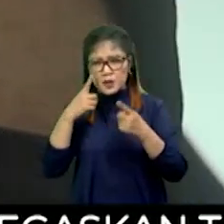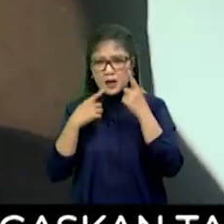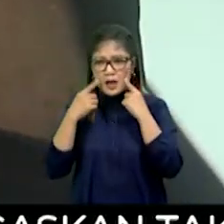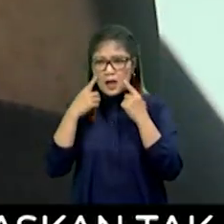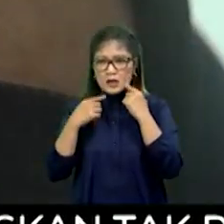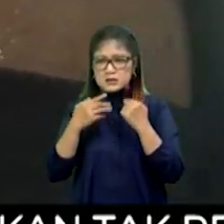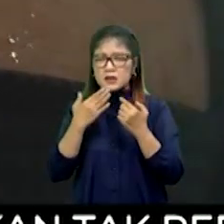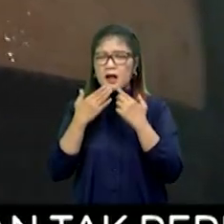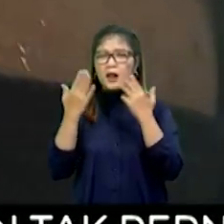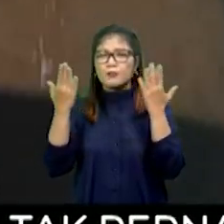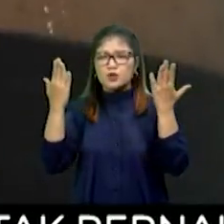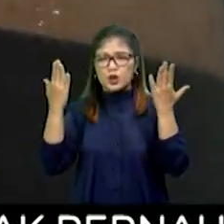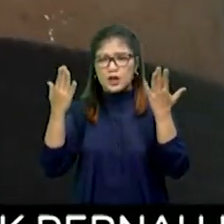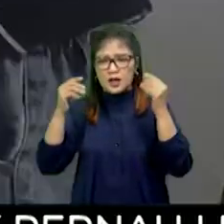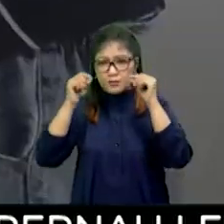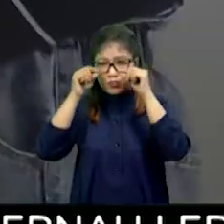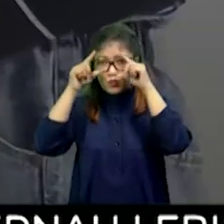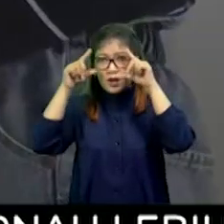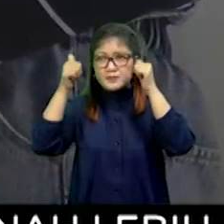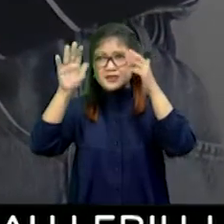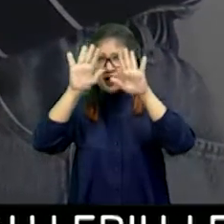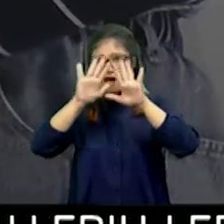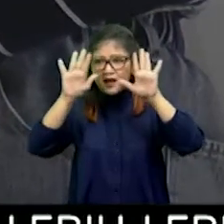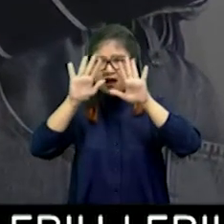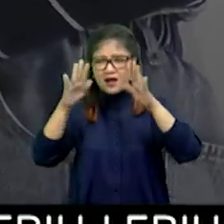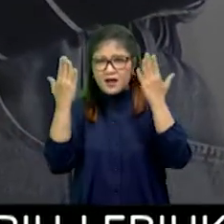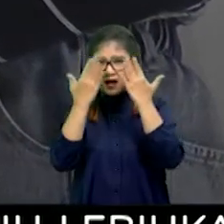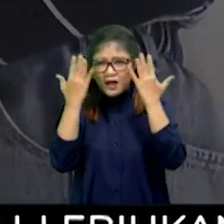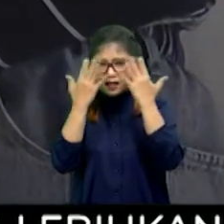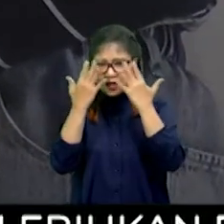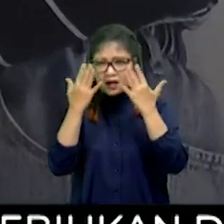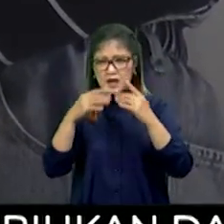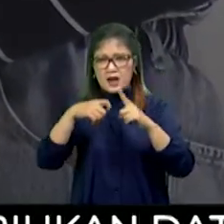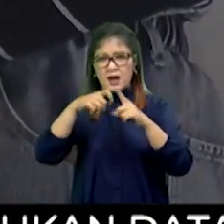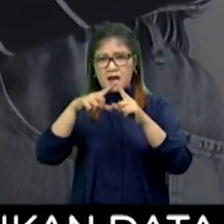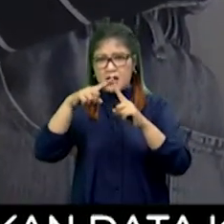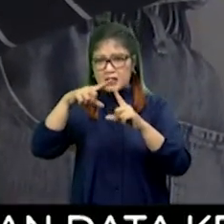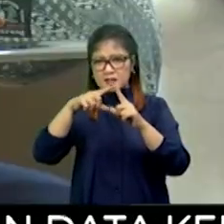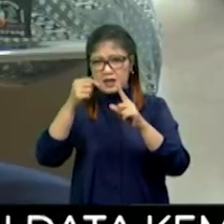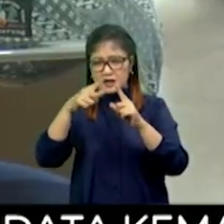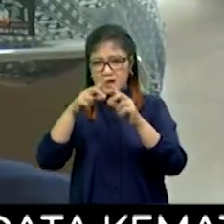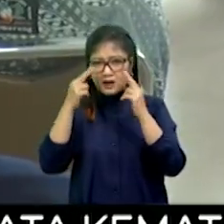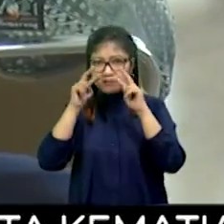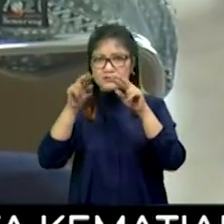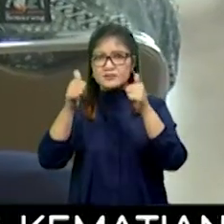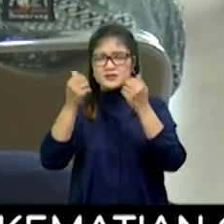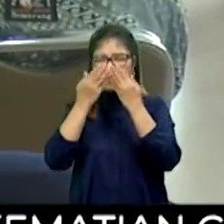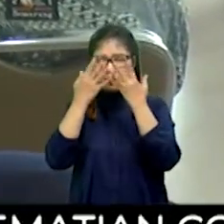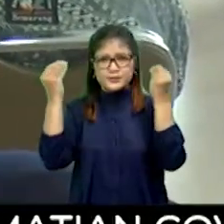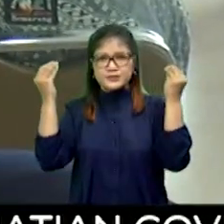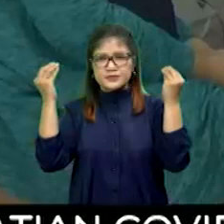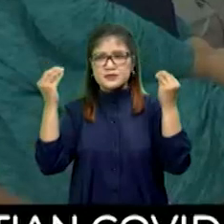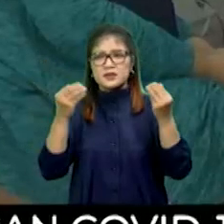syukur penglihatannya yang semula buram karena getaran kini telah pulih wanita 28 tahun ini menjadi salah satu penerima manfaat